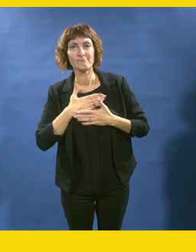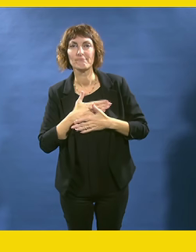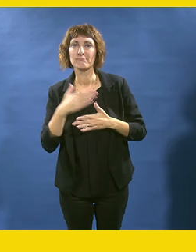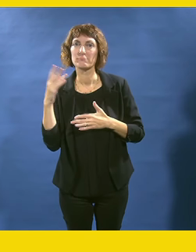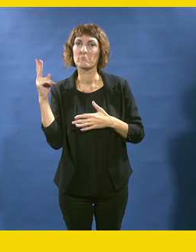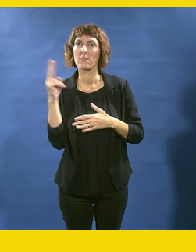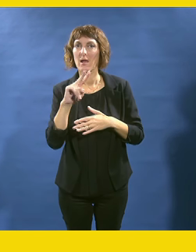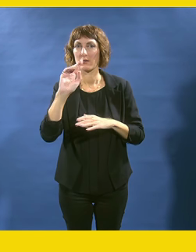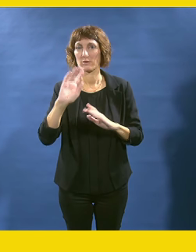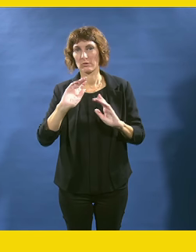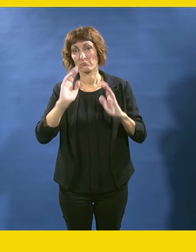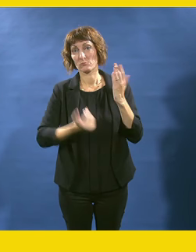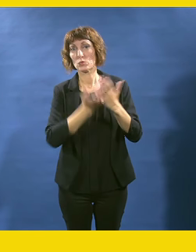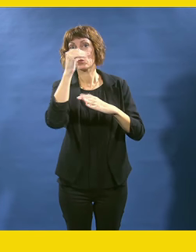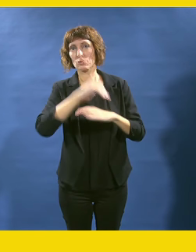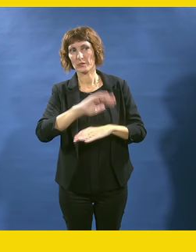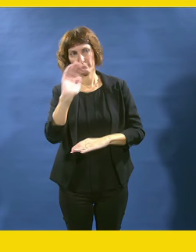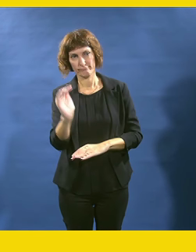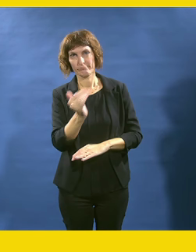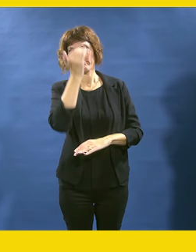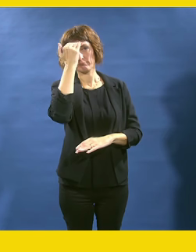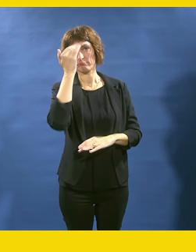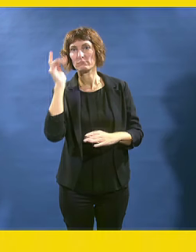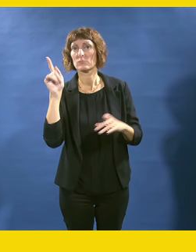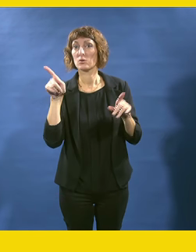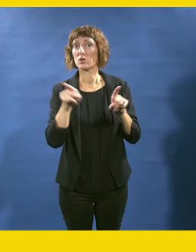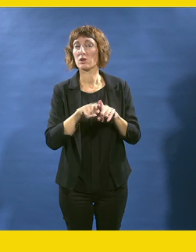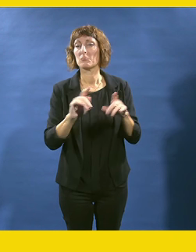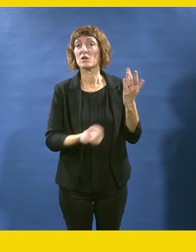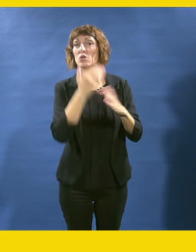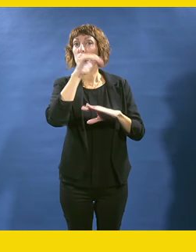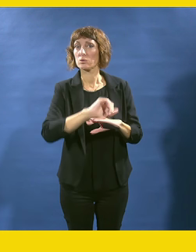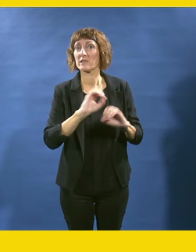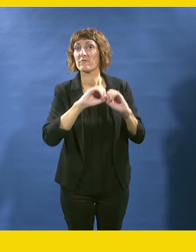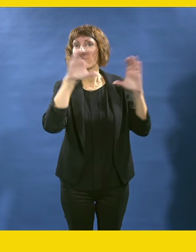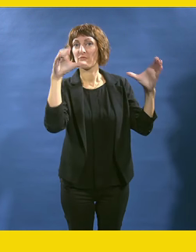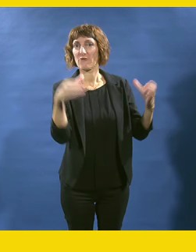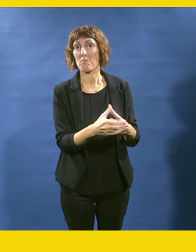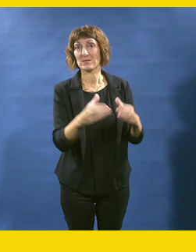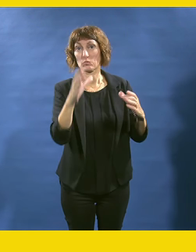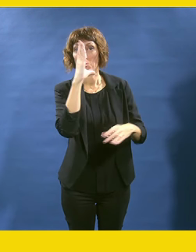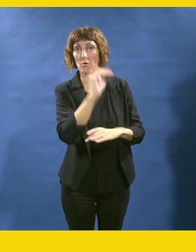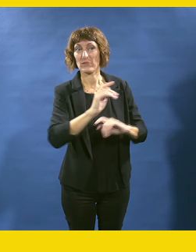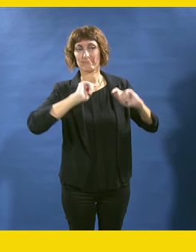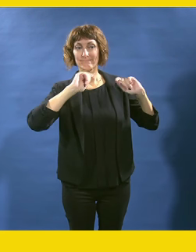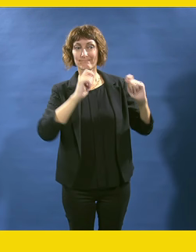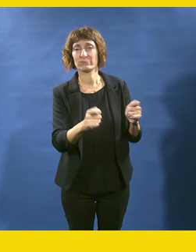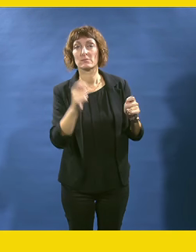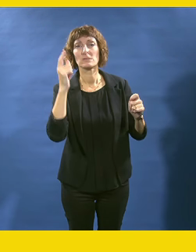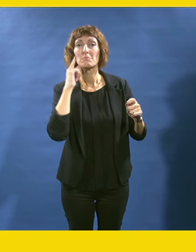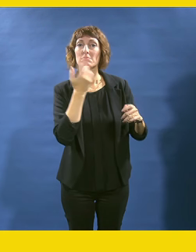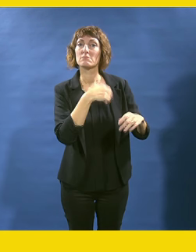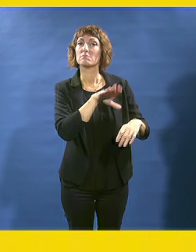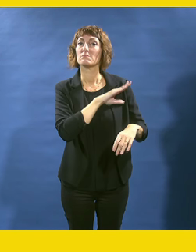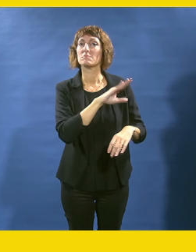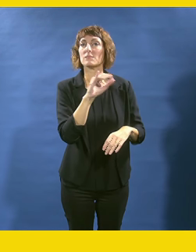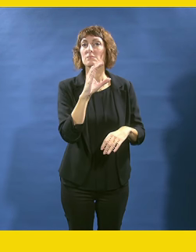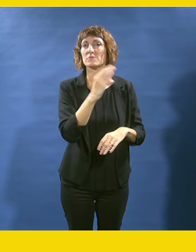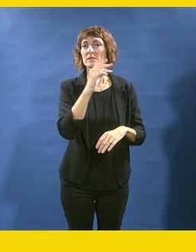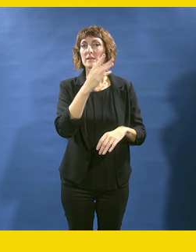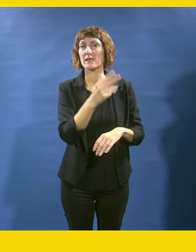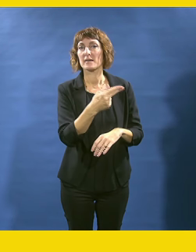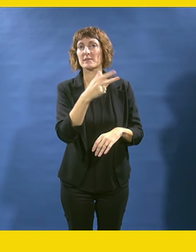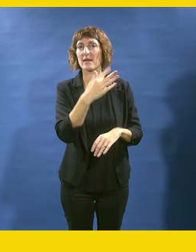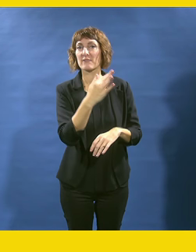été reconnue comme journée de formation professionnelle par le CNFPT pour l'ensemble des agents et agentes des collectivités